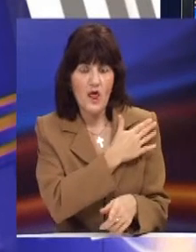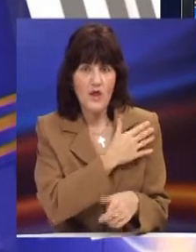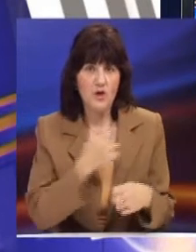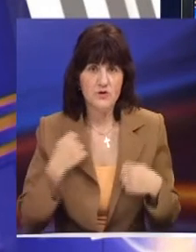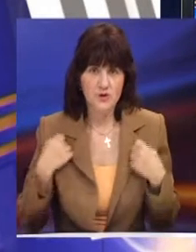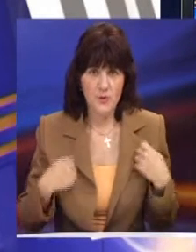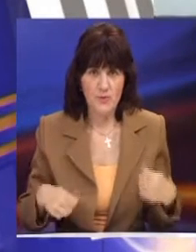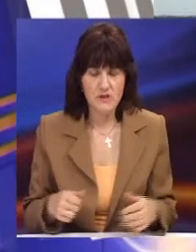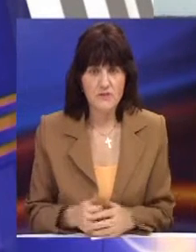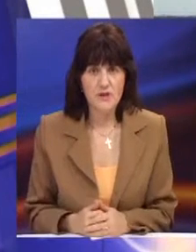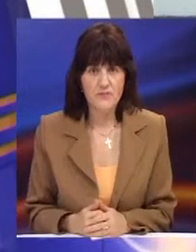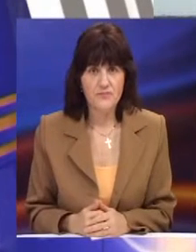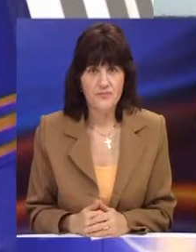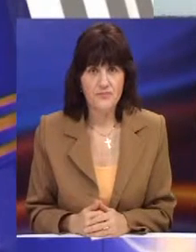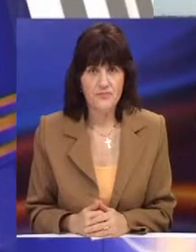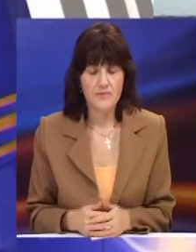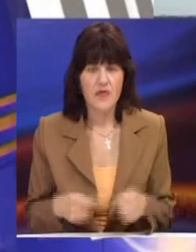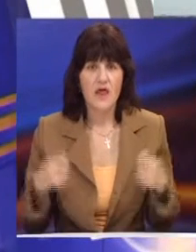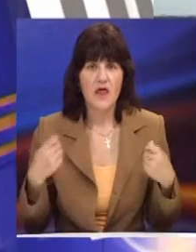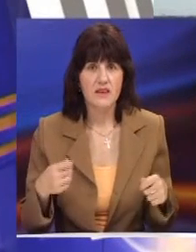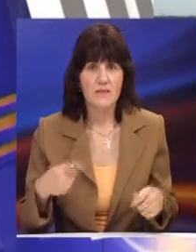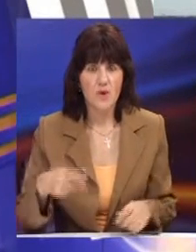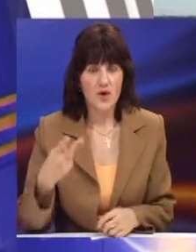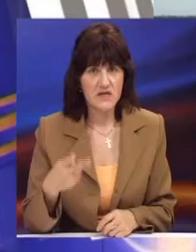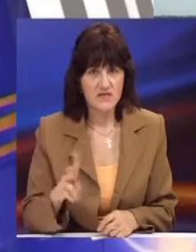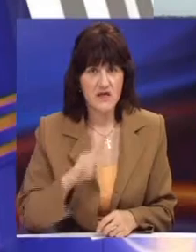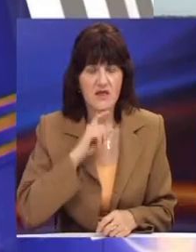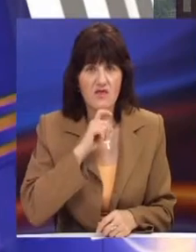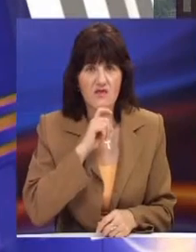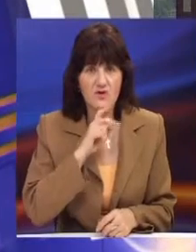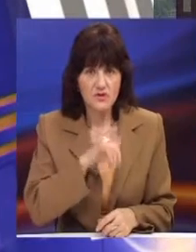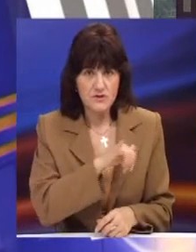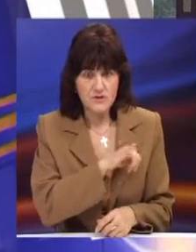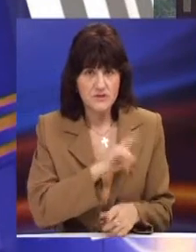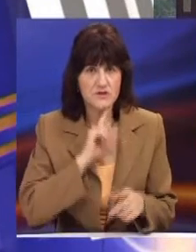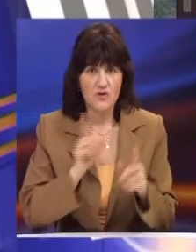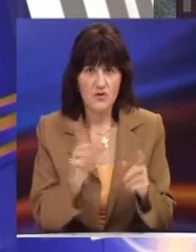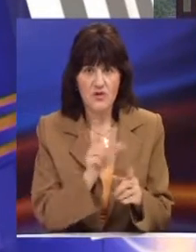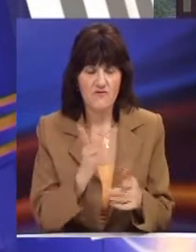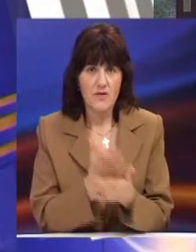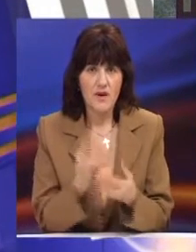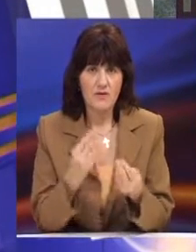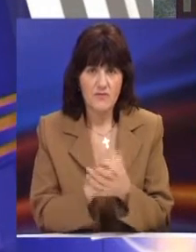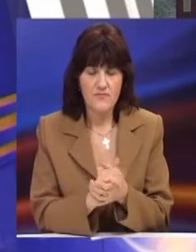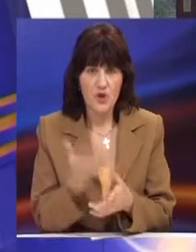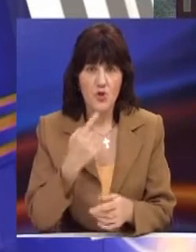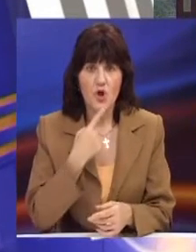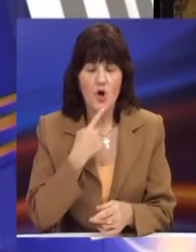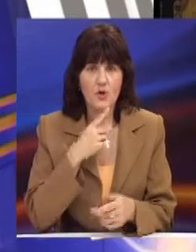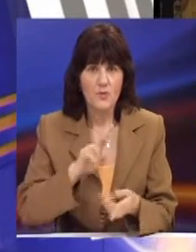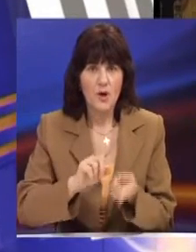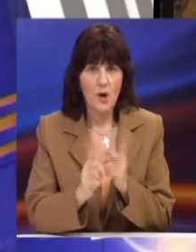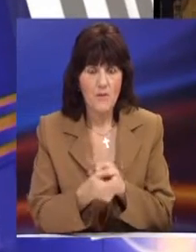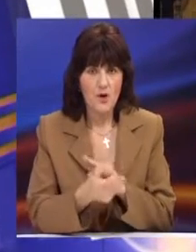gradonačelnika Subotice. Demokratska stranka i Savez vojvođanskih Mađara dve su stranke koje su blisko sarađivale u Subotici od